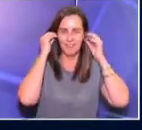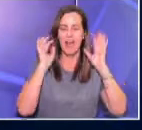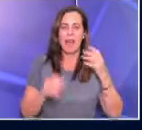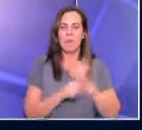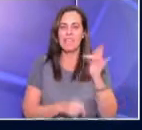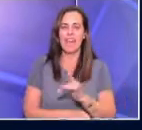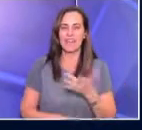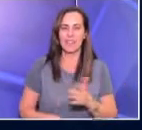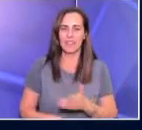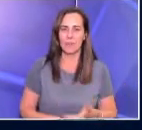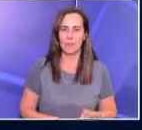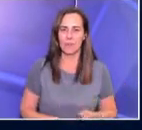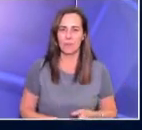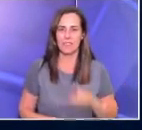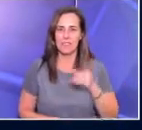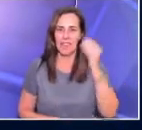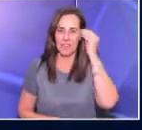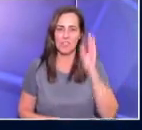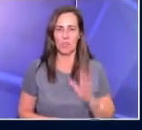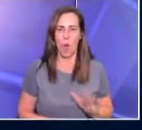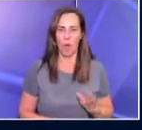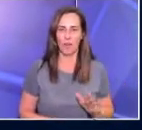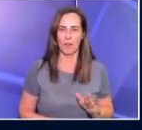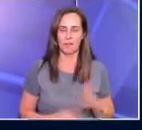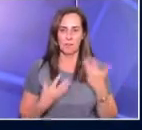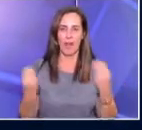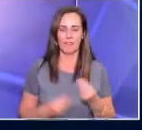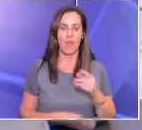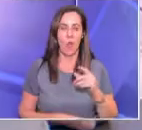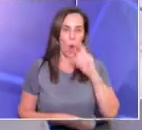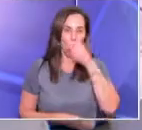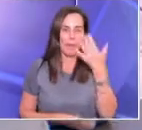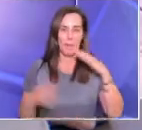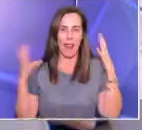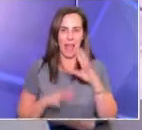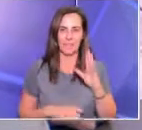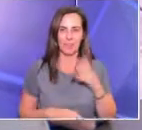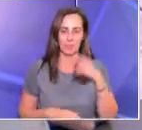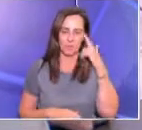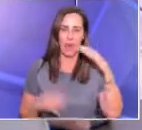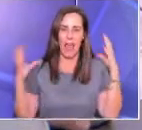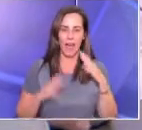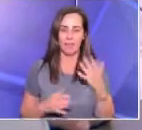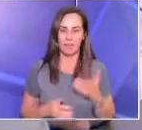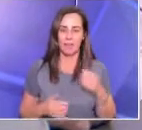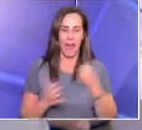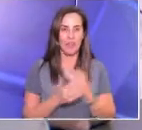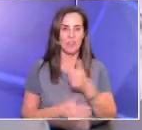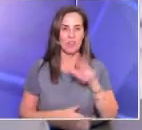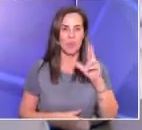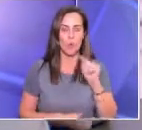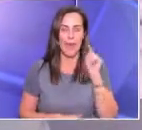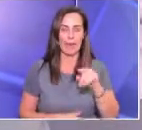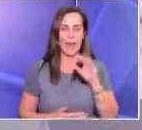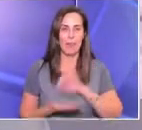נגדו בכל הכוח? צריכים לזכור כמה דברים. אחד, חולדאי היה בלחץ, אנחנו הולכים, אנחנו יודעים שהוא היה בלחץ. לגמרי. עד רבע לשלוש הוא לא